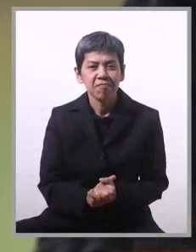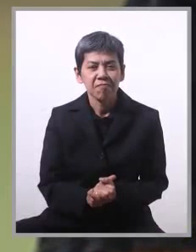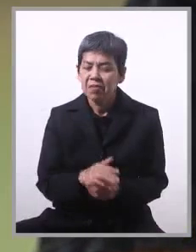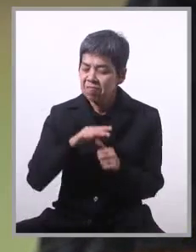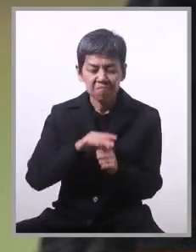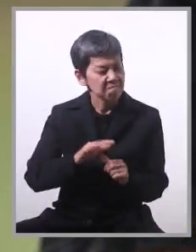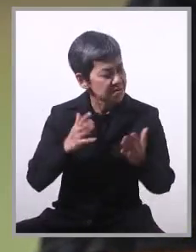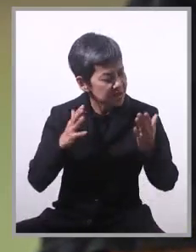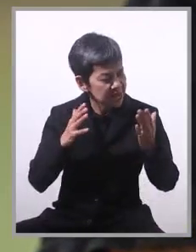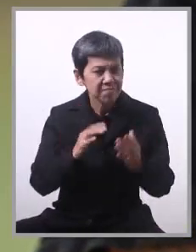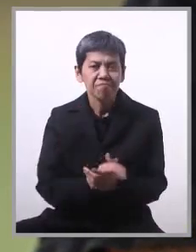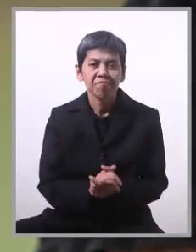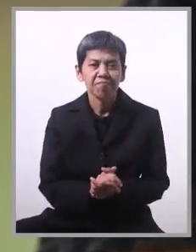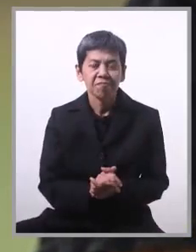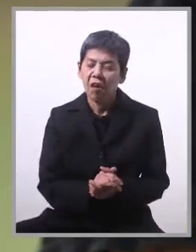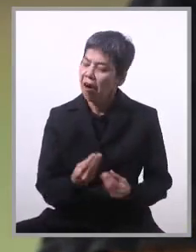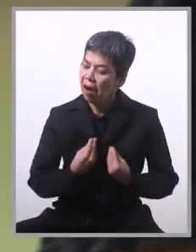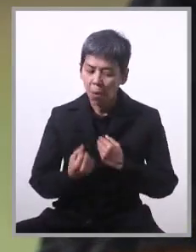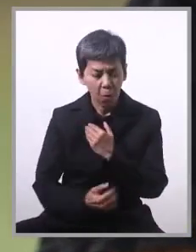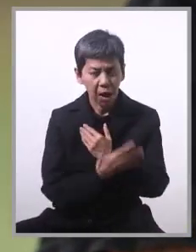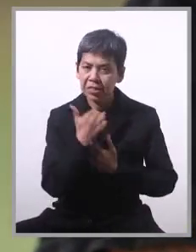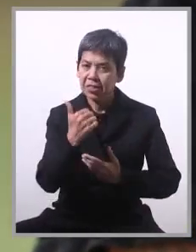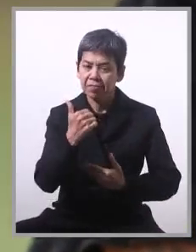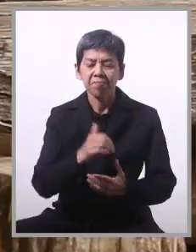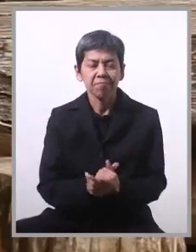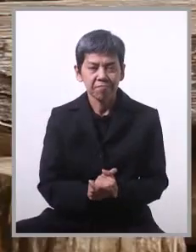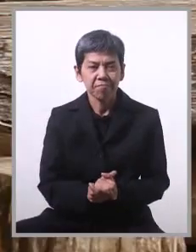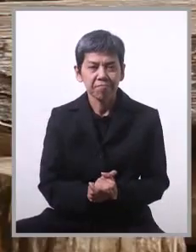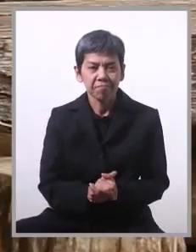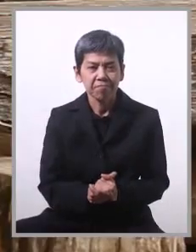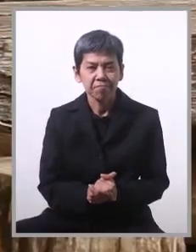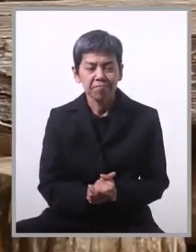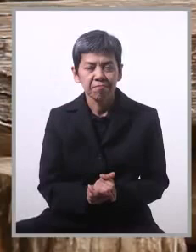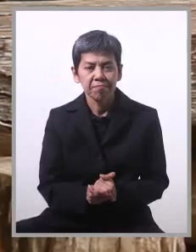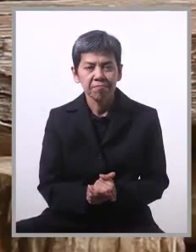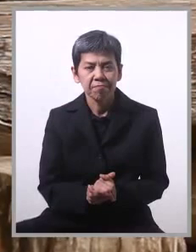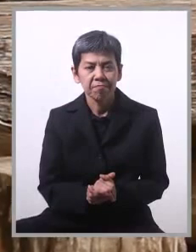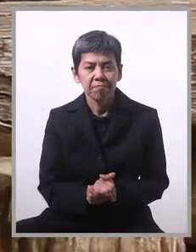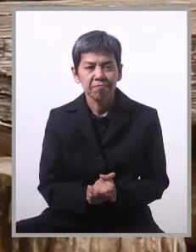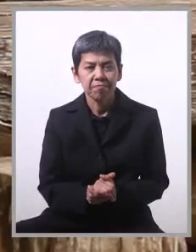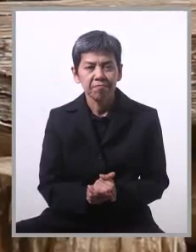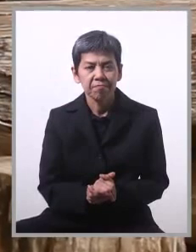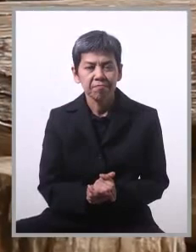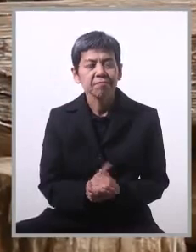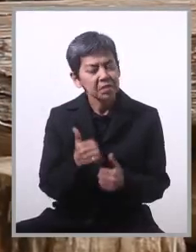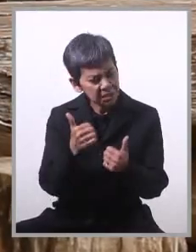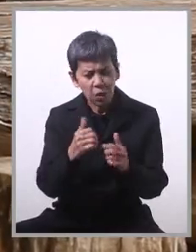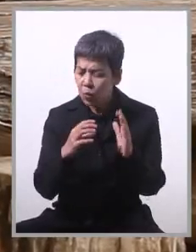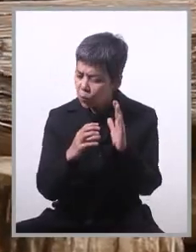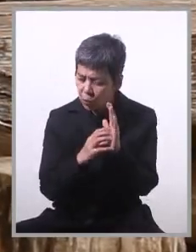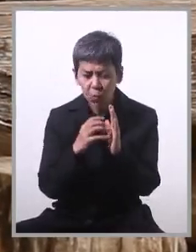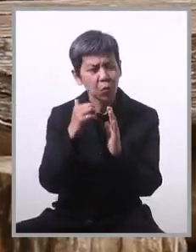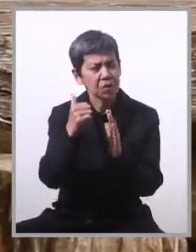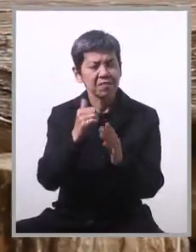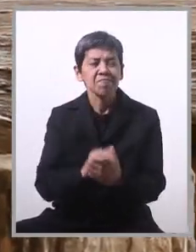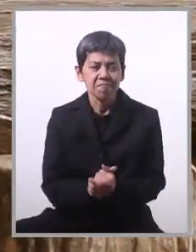ไม่เอาเปรียบให้โอกาสสอนงานอะไรงานเราให้เราเป็น ครับ โชคดีจะเรียกว่าโชคดีกว่